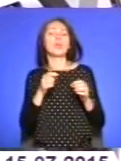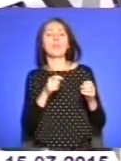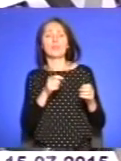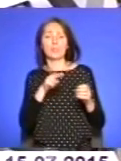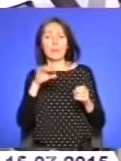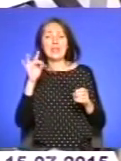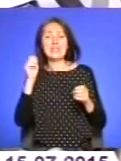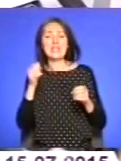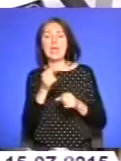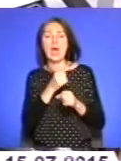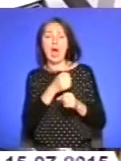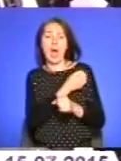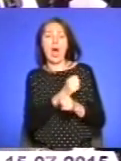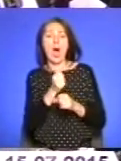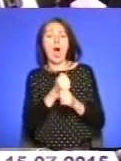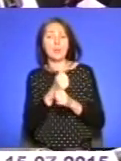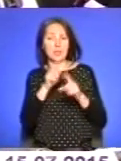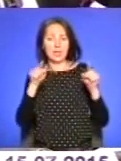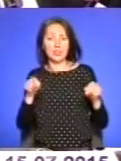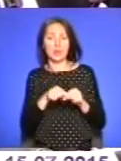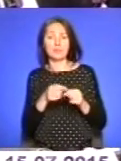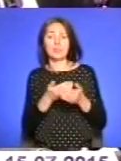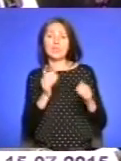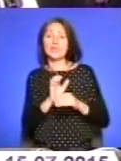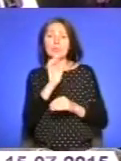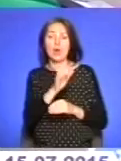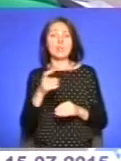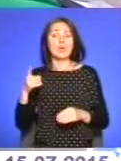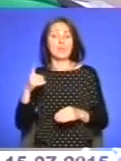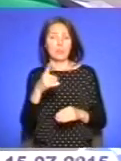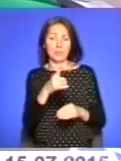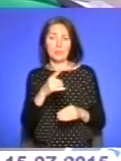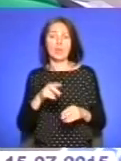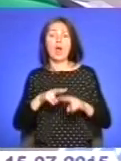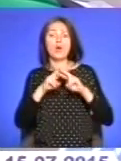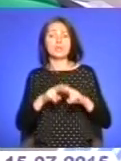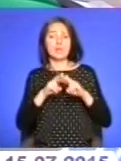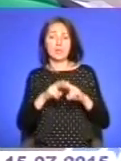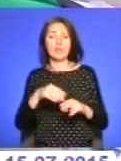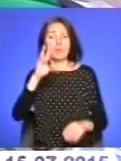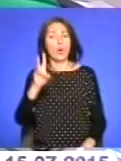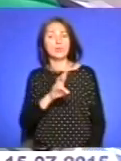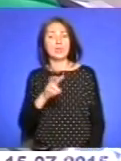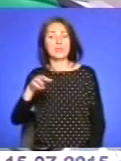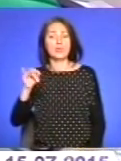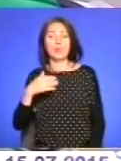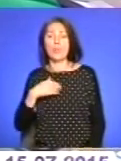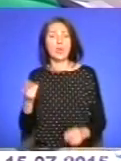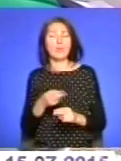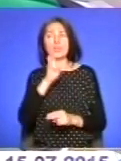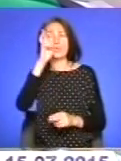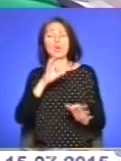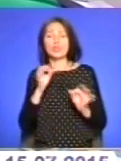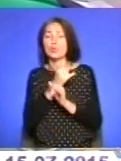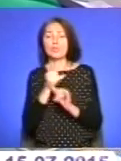Перед відправленням на схід автомобіль освятив отець Митрат Антон Мишко. Ми нічого не можемо без Бога, нічого не можемо чинити,